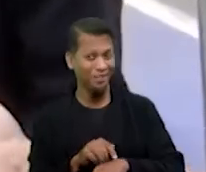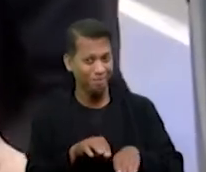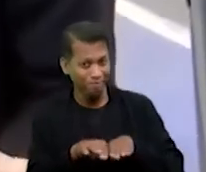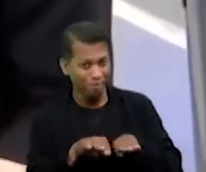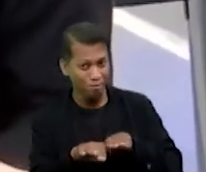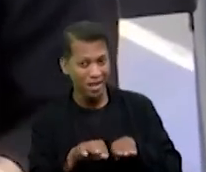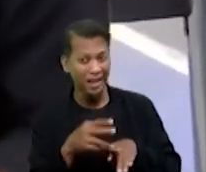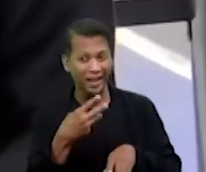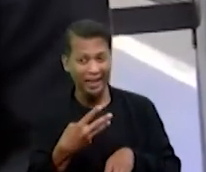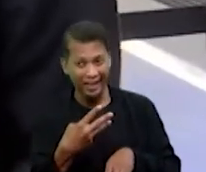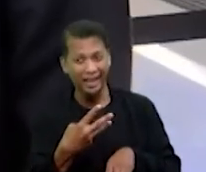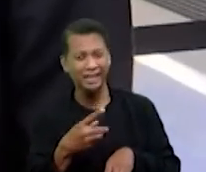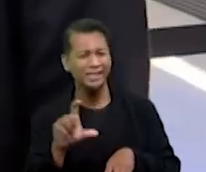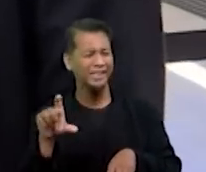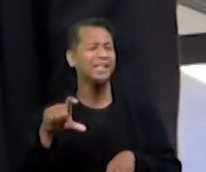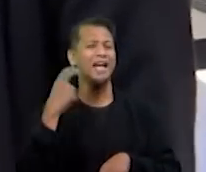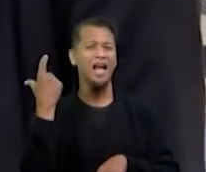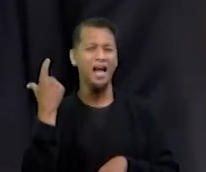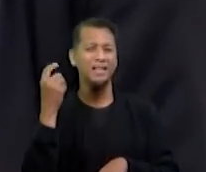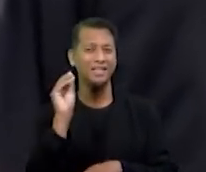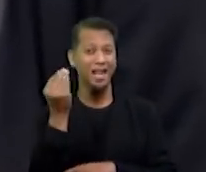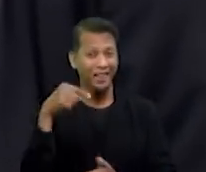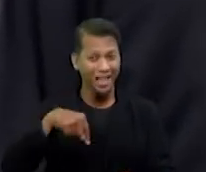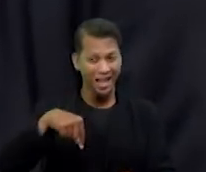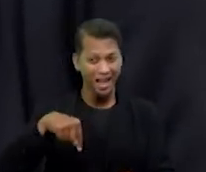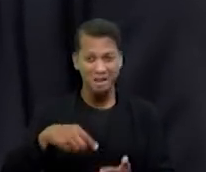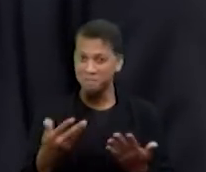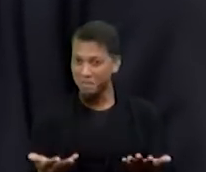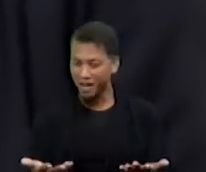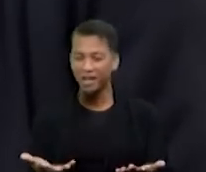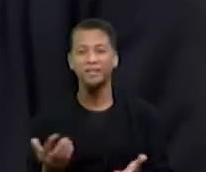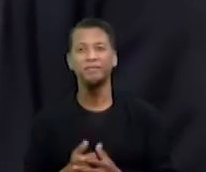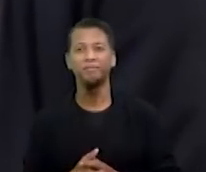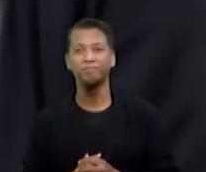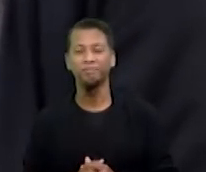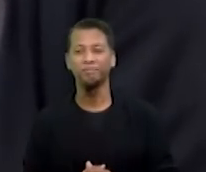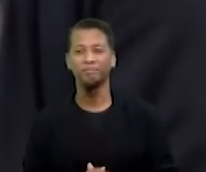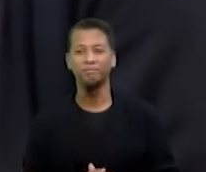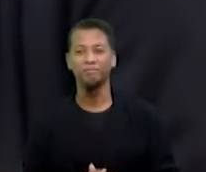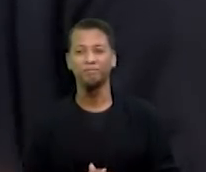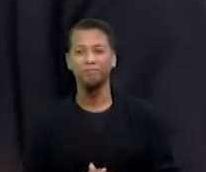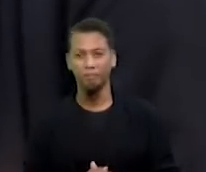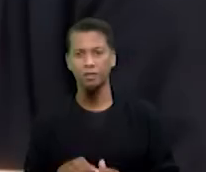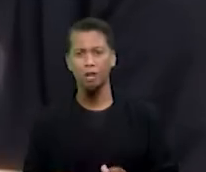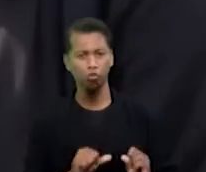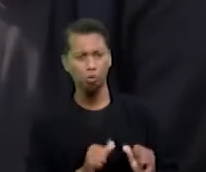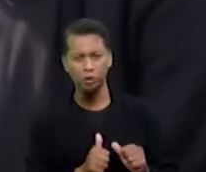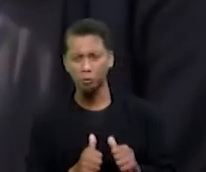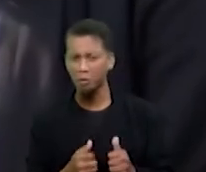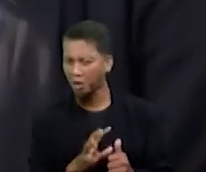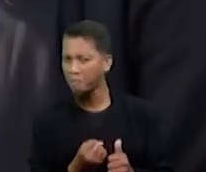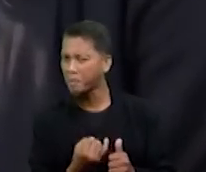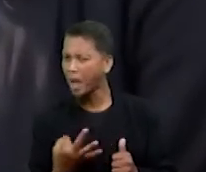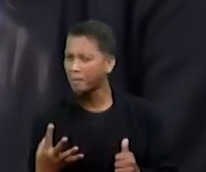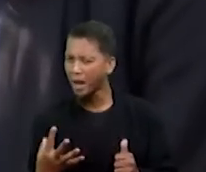sejarah menjadi tuan rumah dari Formula E Jakarta. Apa saja Pak persiapannya sejauh ini Pak, jelang beberapa jam lagi Pak?